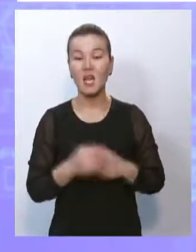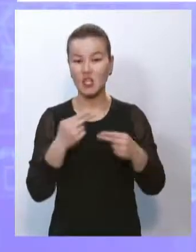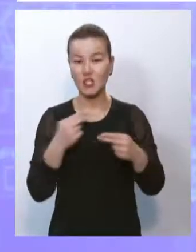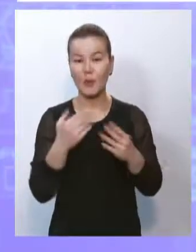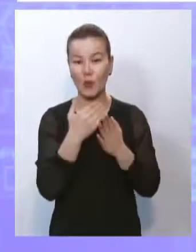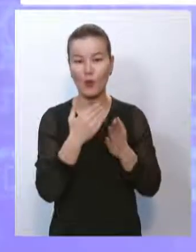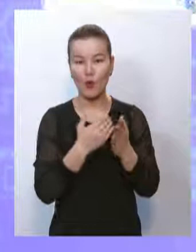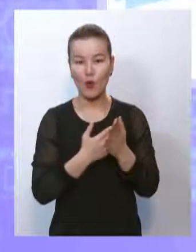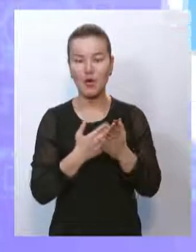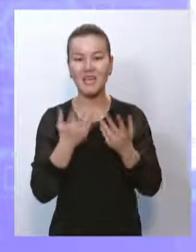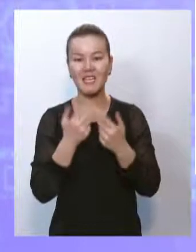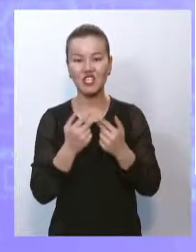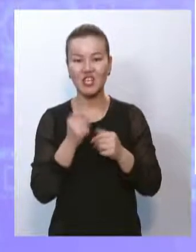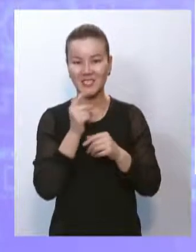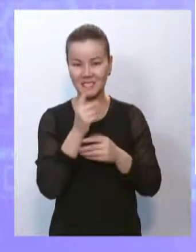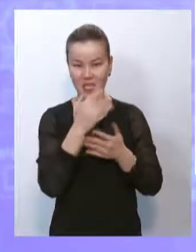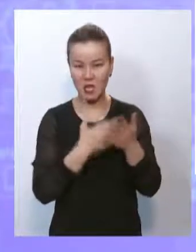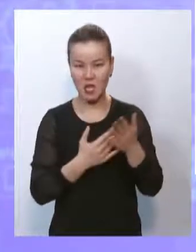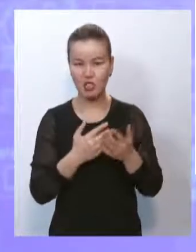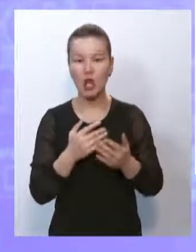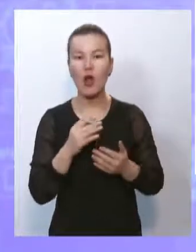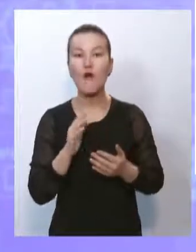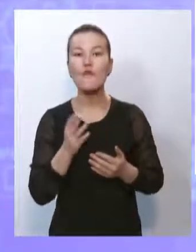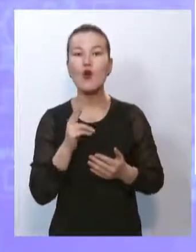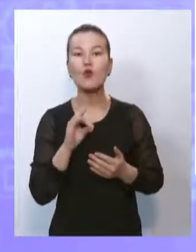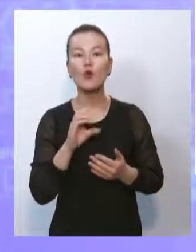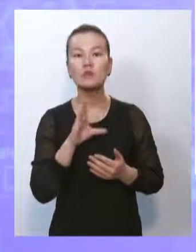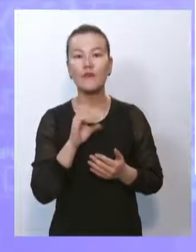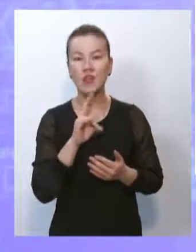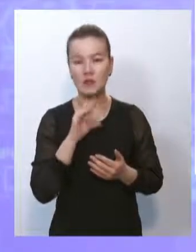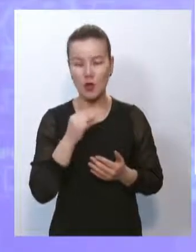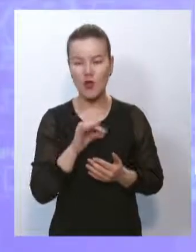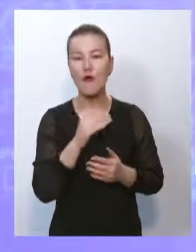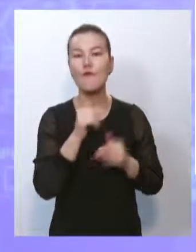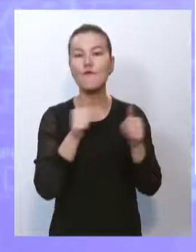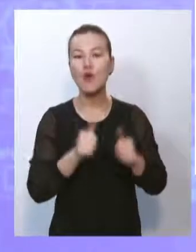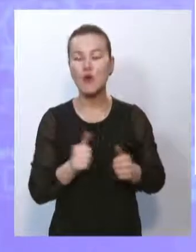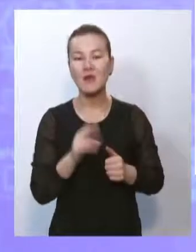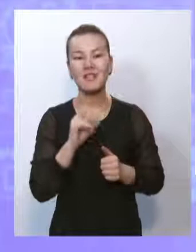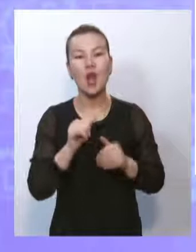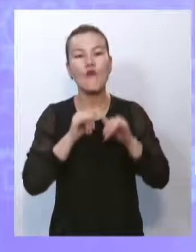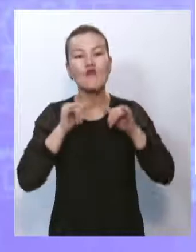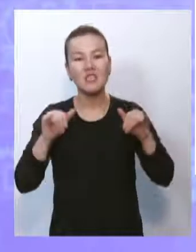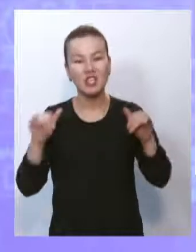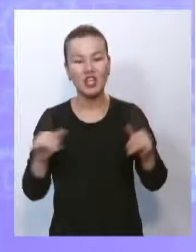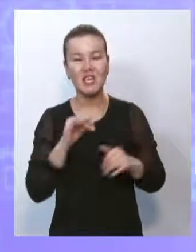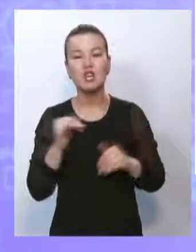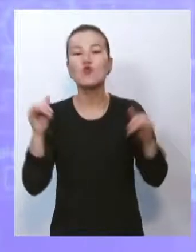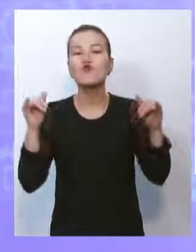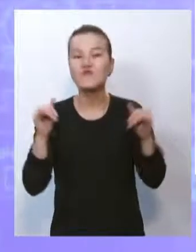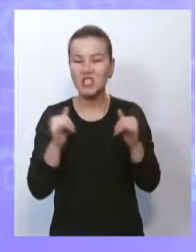урока решения задач в косвенной форме на увеличение и уменьшение